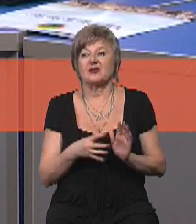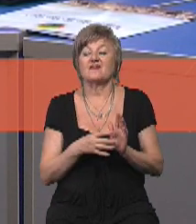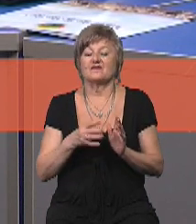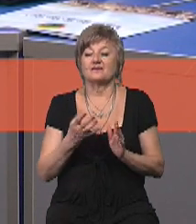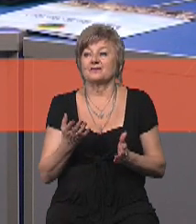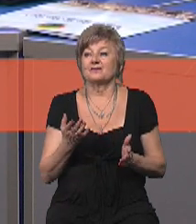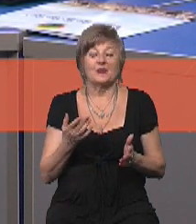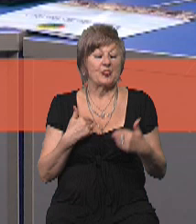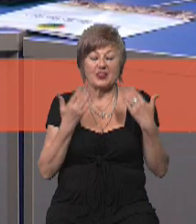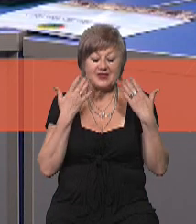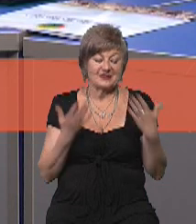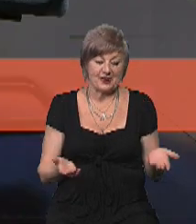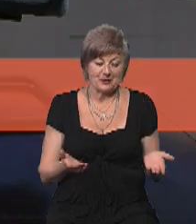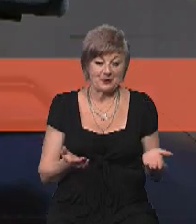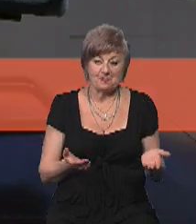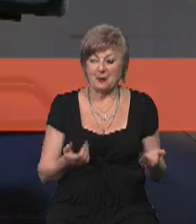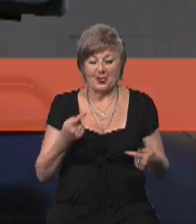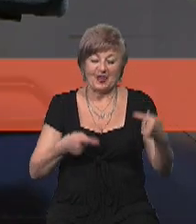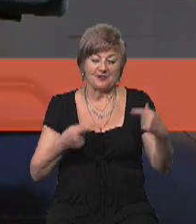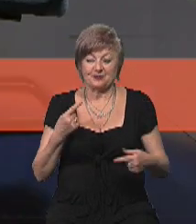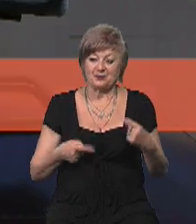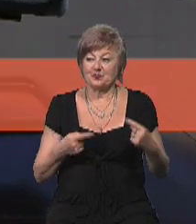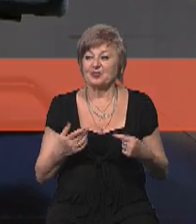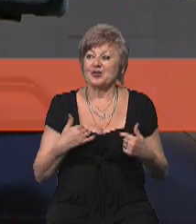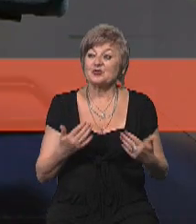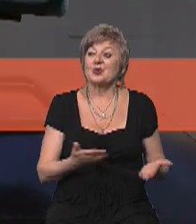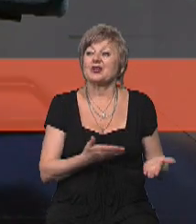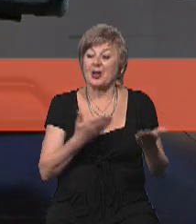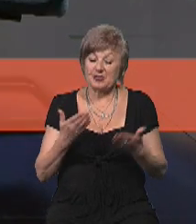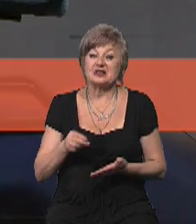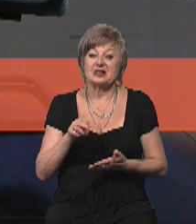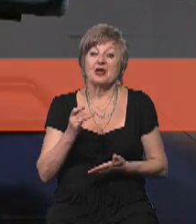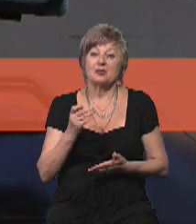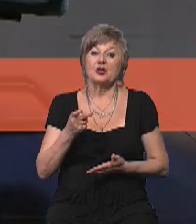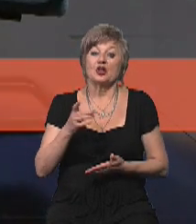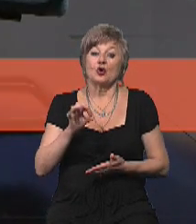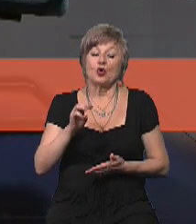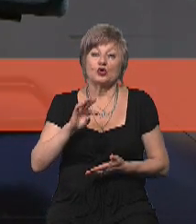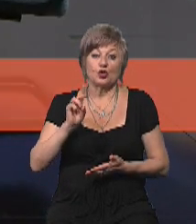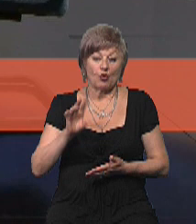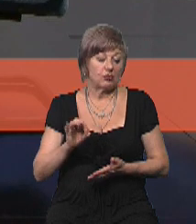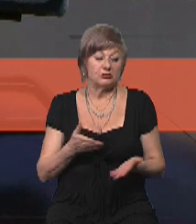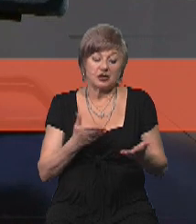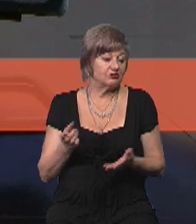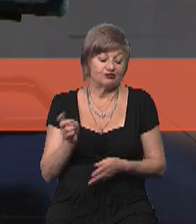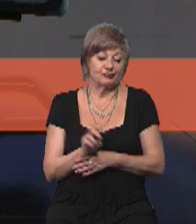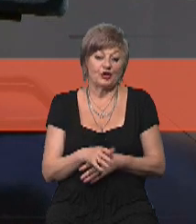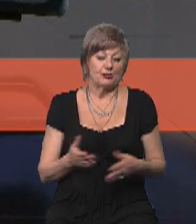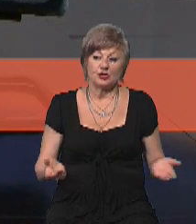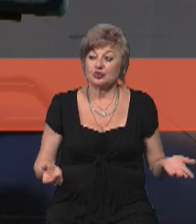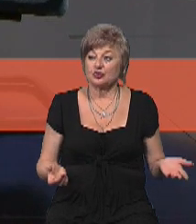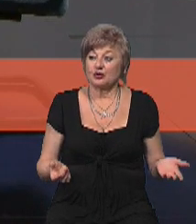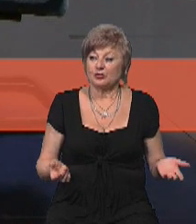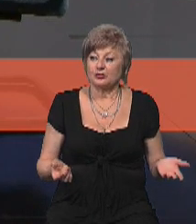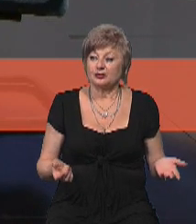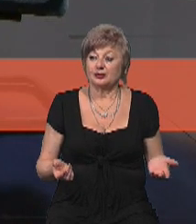году. Я не знаю, откуда он эти графики взял. До речи, мы запрошували сегодня до нас на эфир пана Приходько, его просто не было. Он